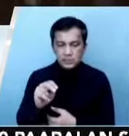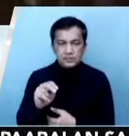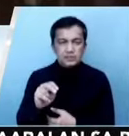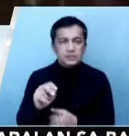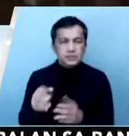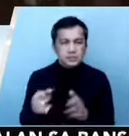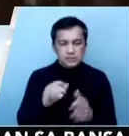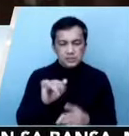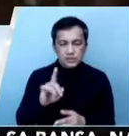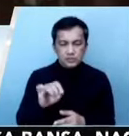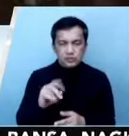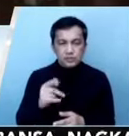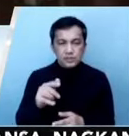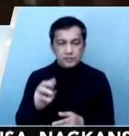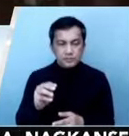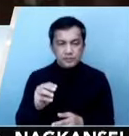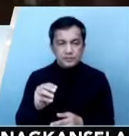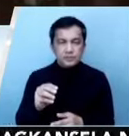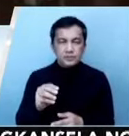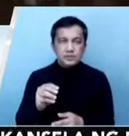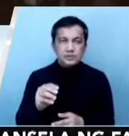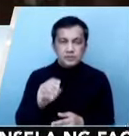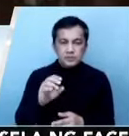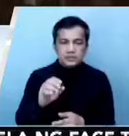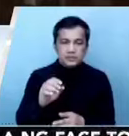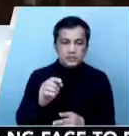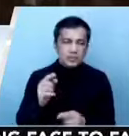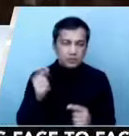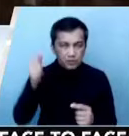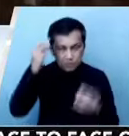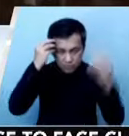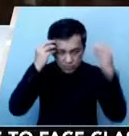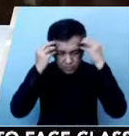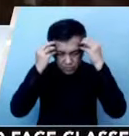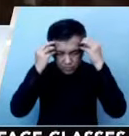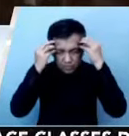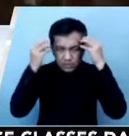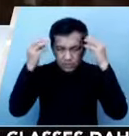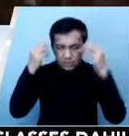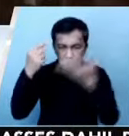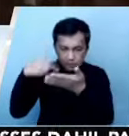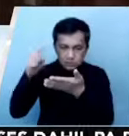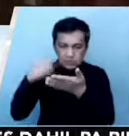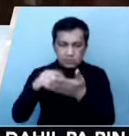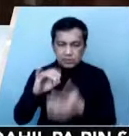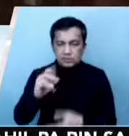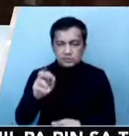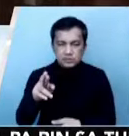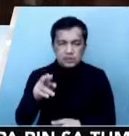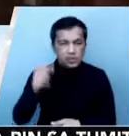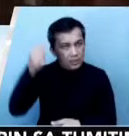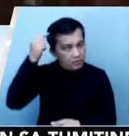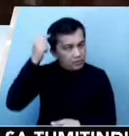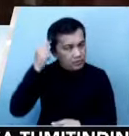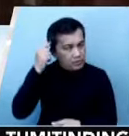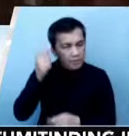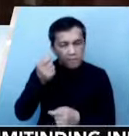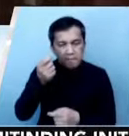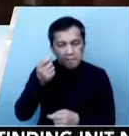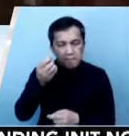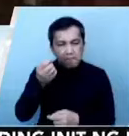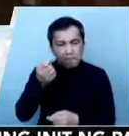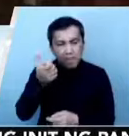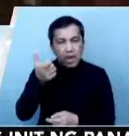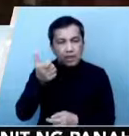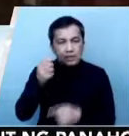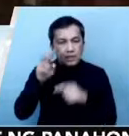na kinukunik sa brain para makita. Yun na nga po, may pumutok po na ugat sa brain niya. Kaya naging